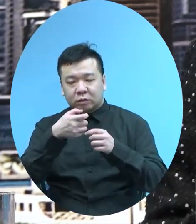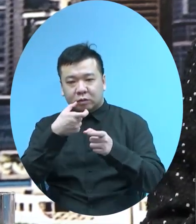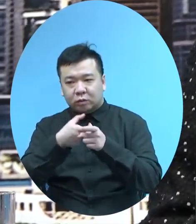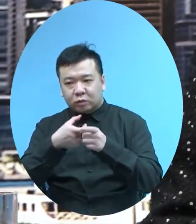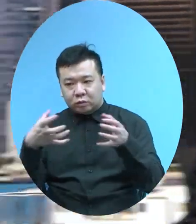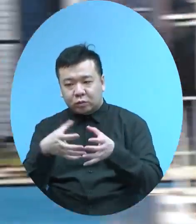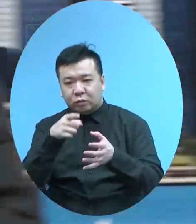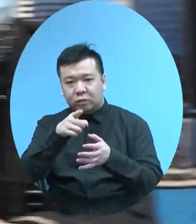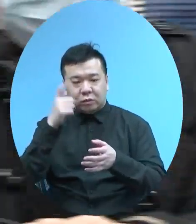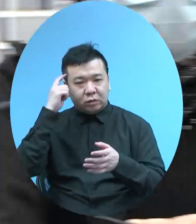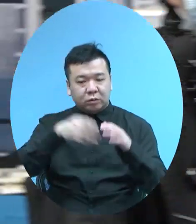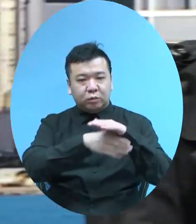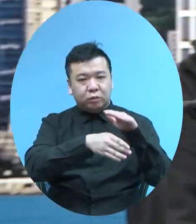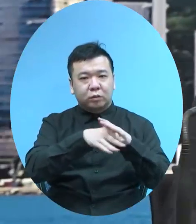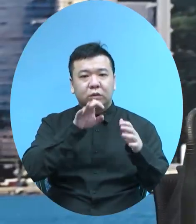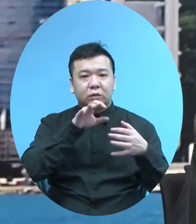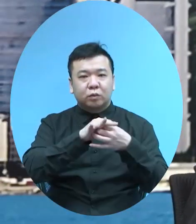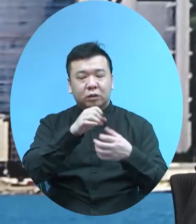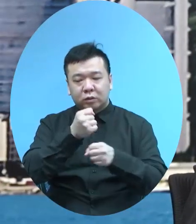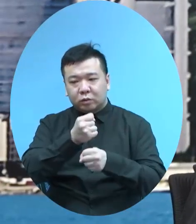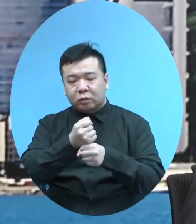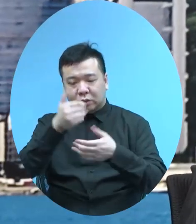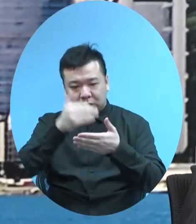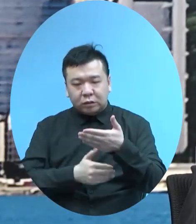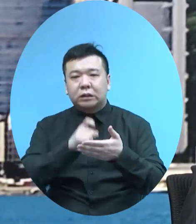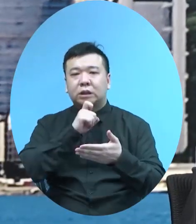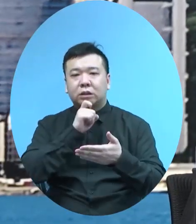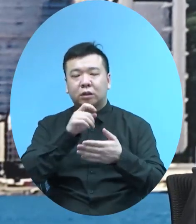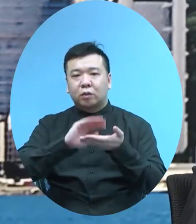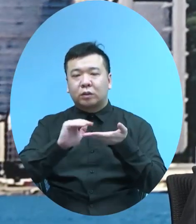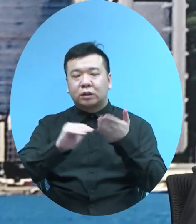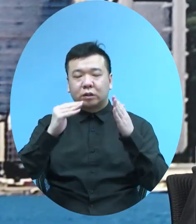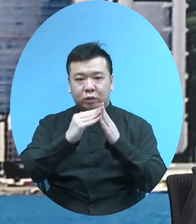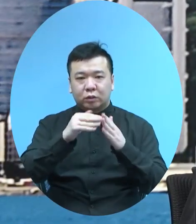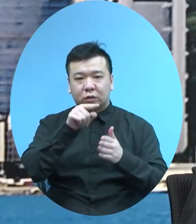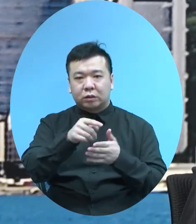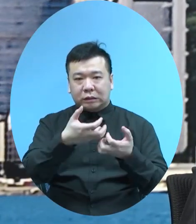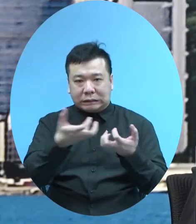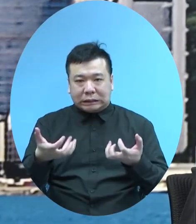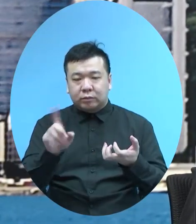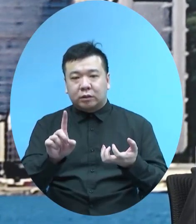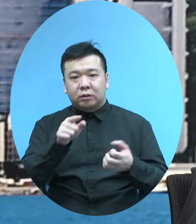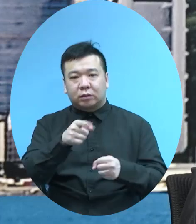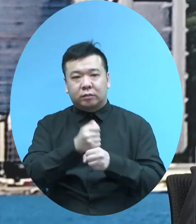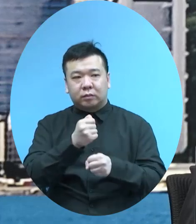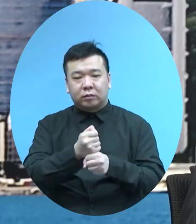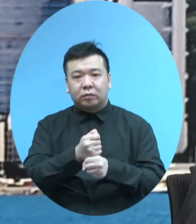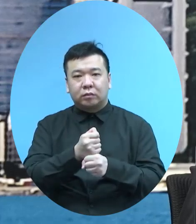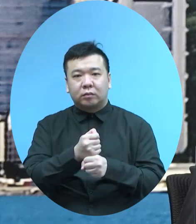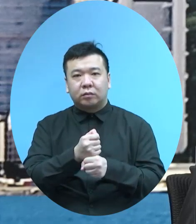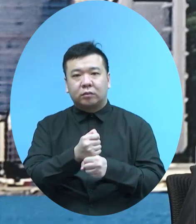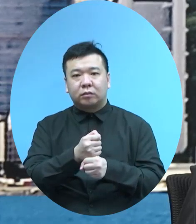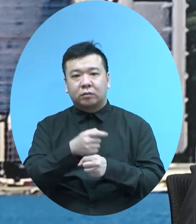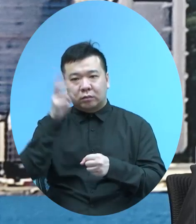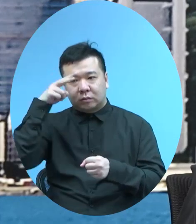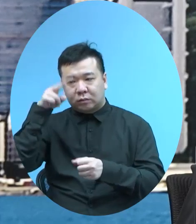我知道相關的部門應該在度跟進緊嘅，咁衞生署嗰啲隔離咧，主要都係做緊一啲緊